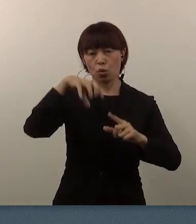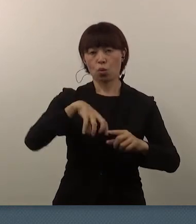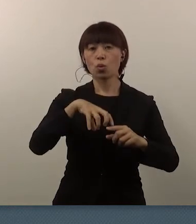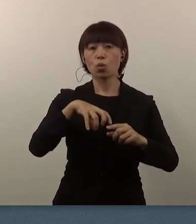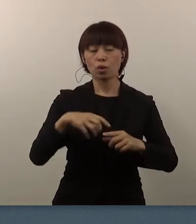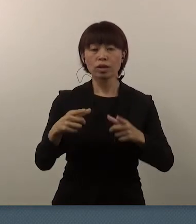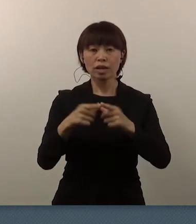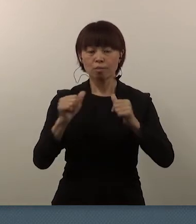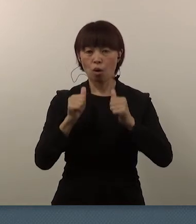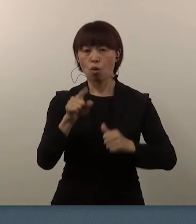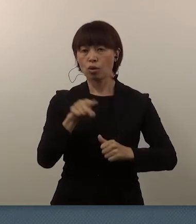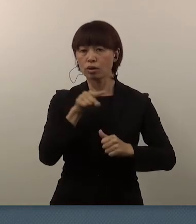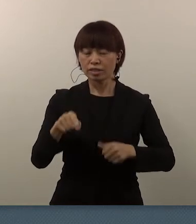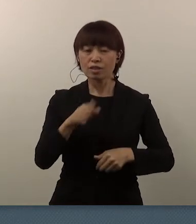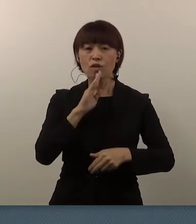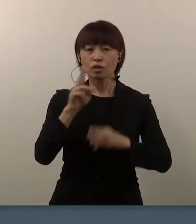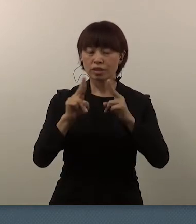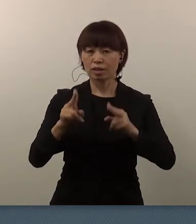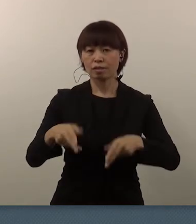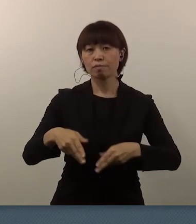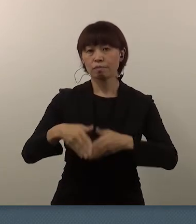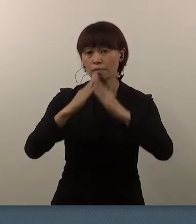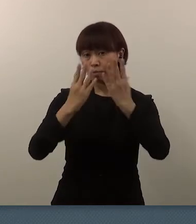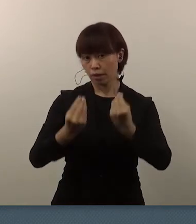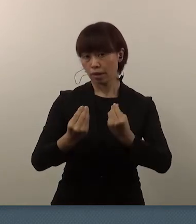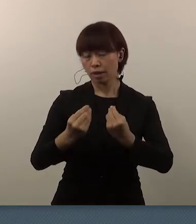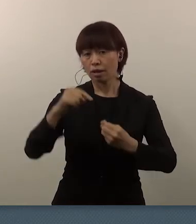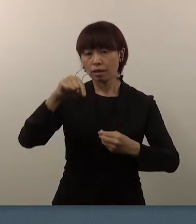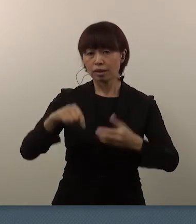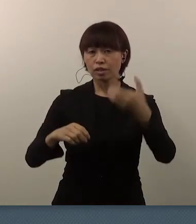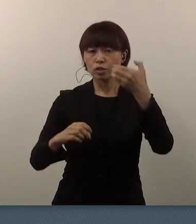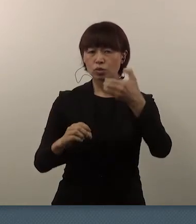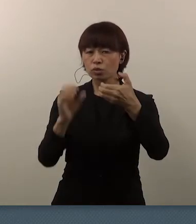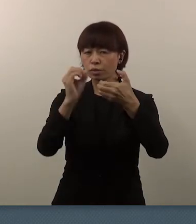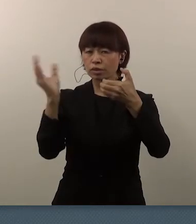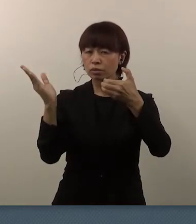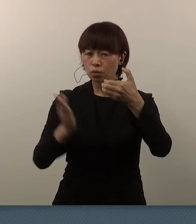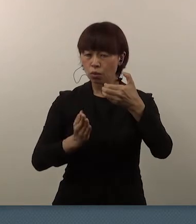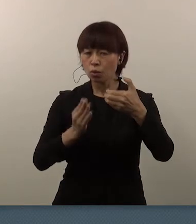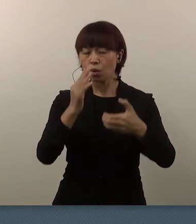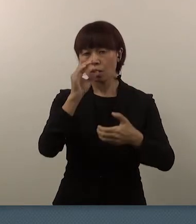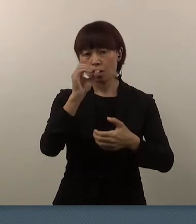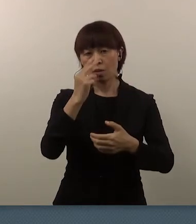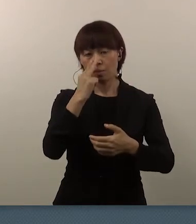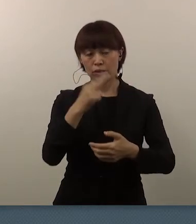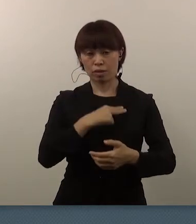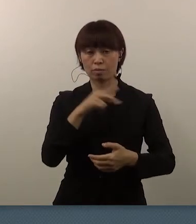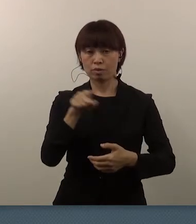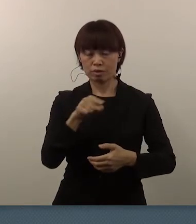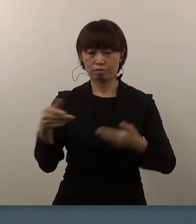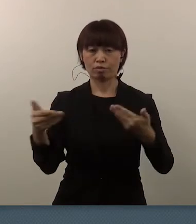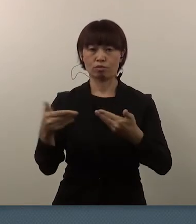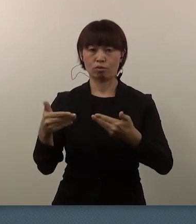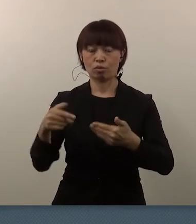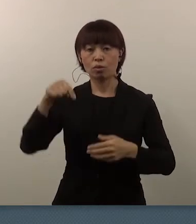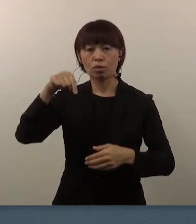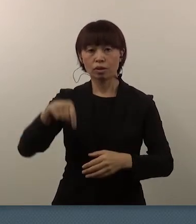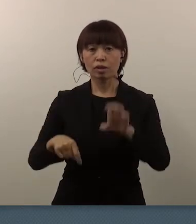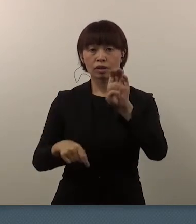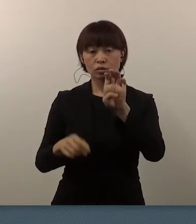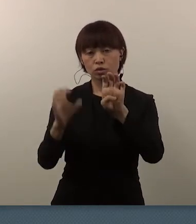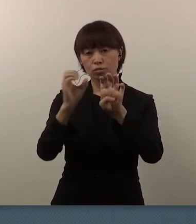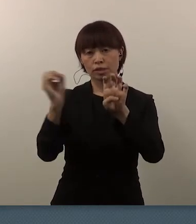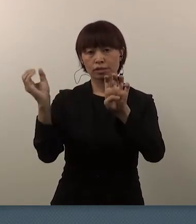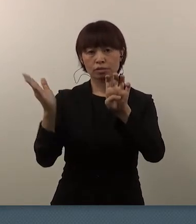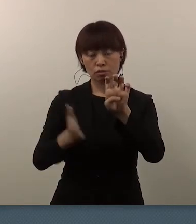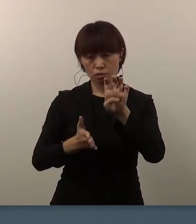が、従業員は約9割の方がベトナム人で、そのうち4割の方々が神奈川県にお住まいです。